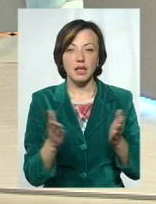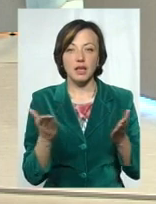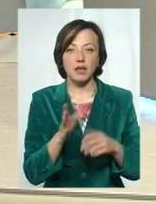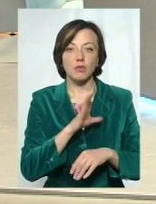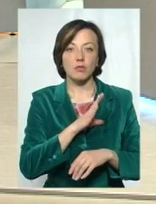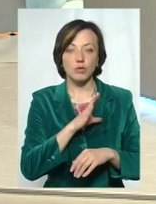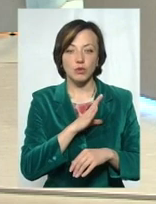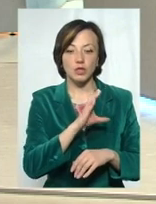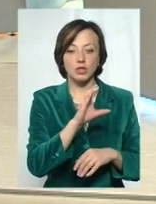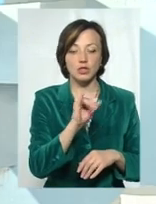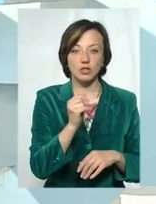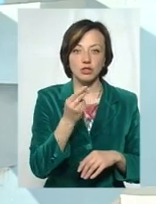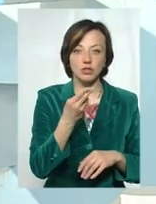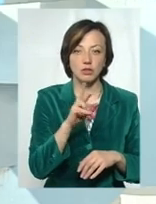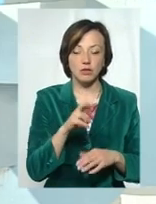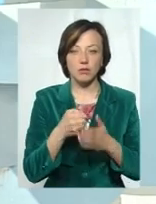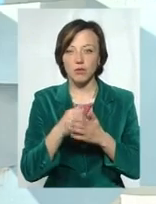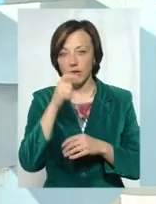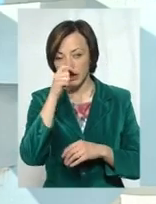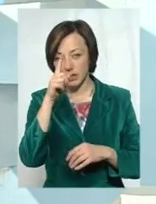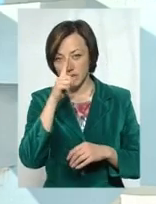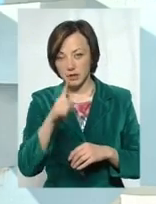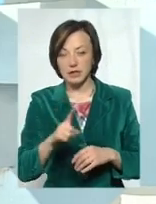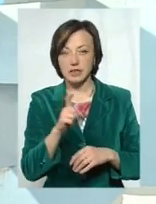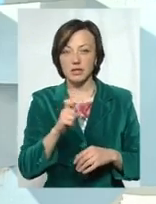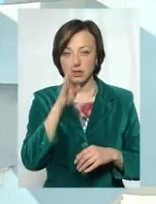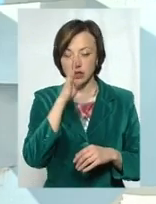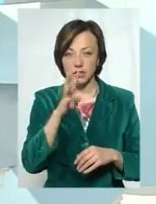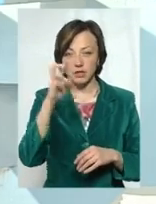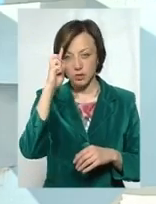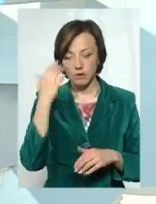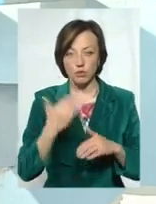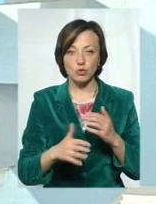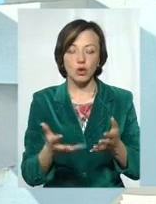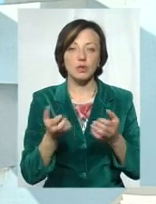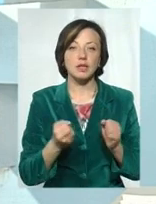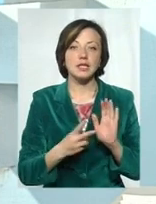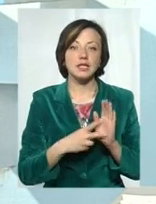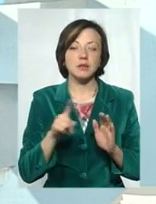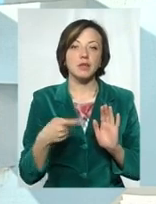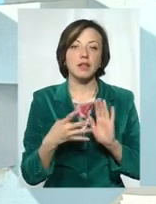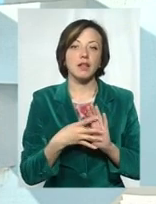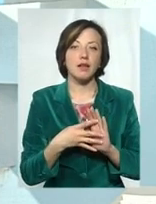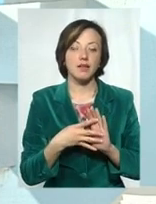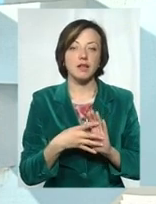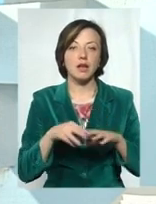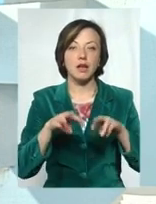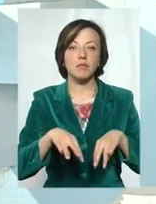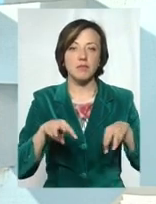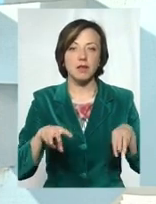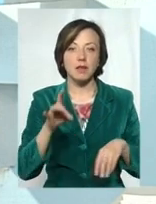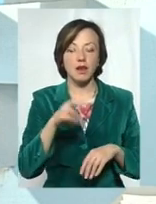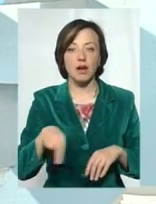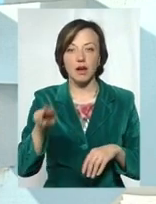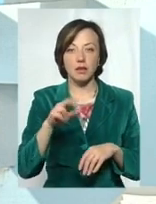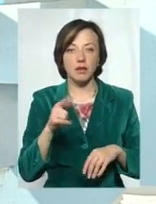з січня по квітень місяць, за 4 місяці, держава вже отримала 7,9 мільярда гривень. Так?